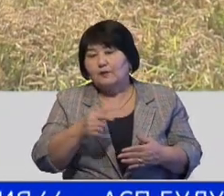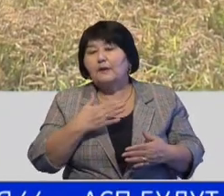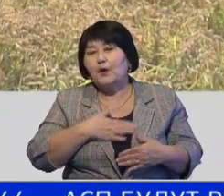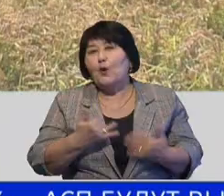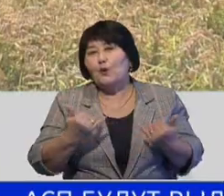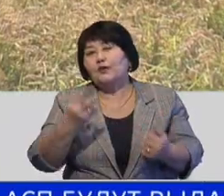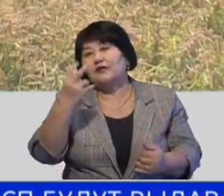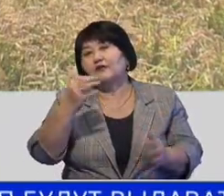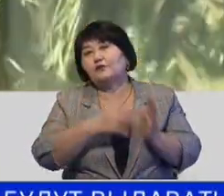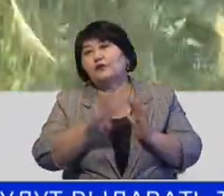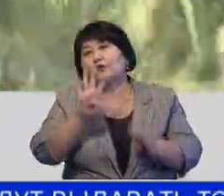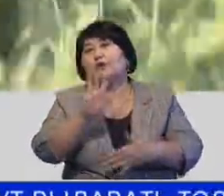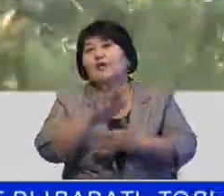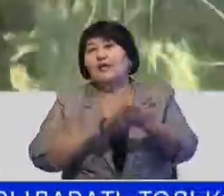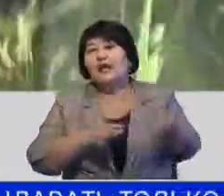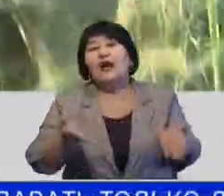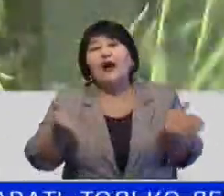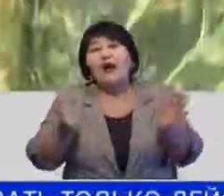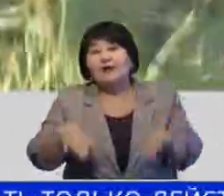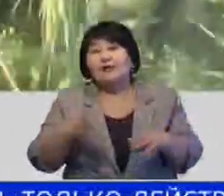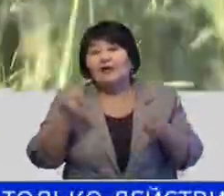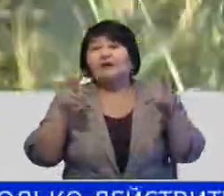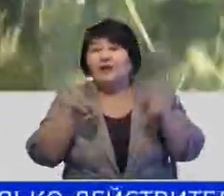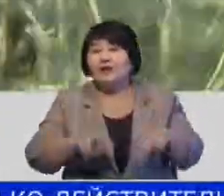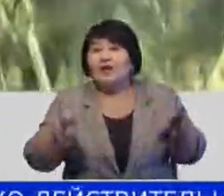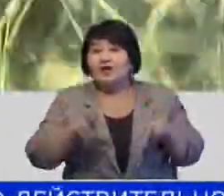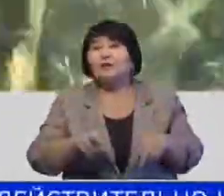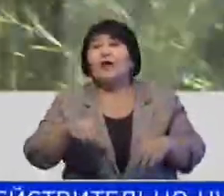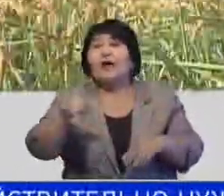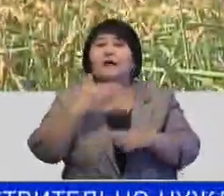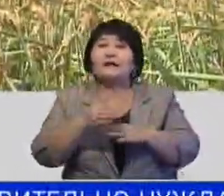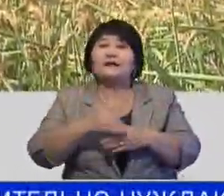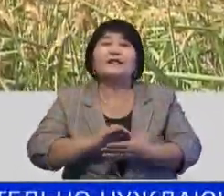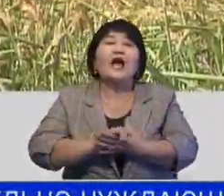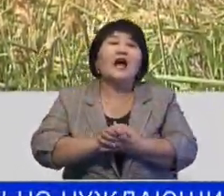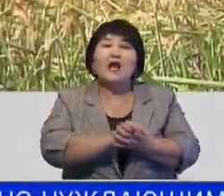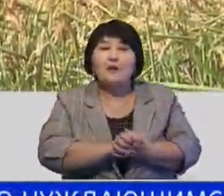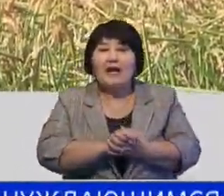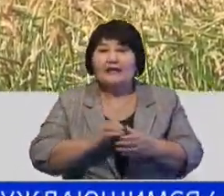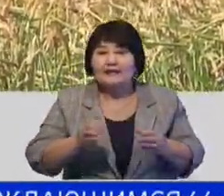удовлетворены 294 заявки, остальные на рассмотрение кредитной корпорации.